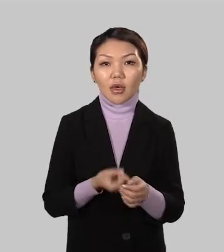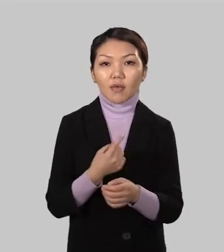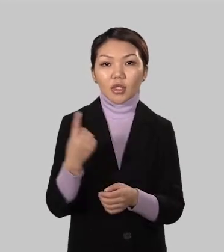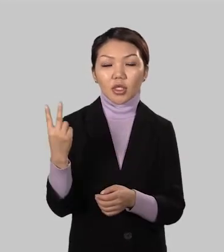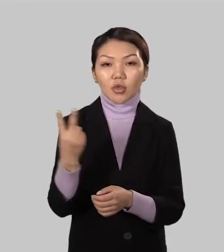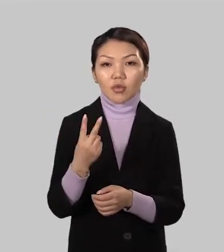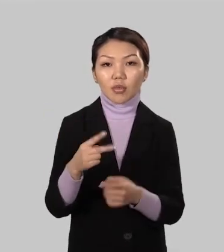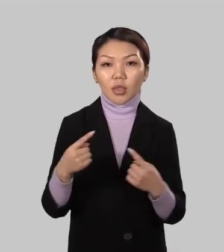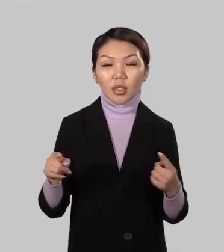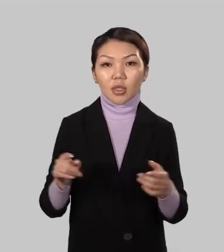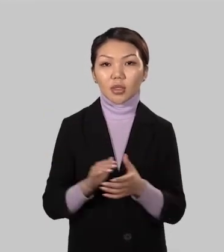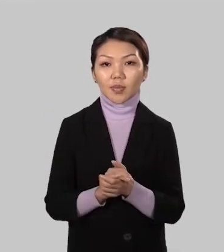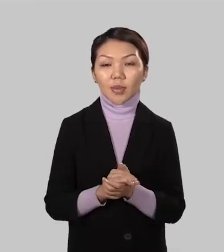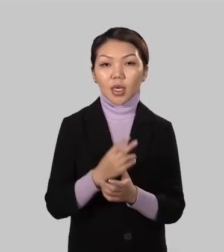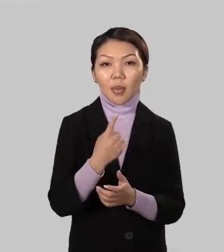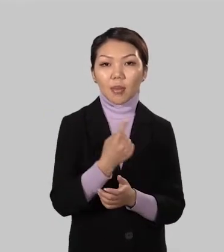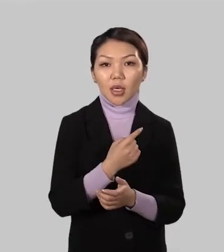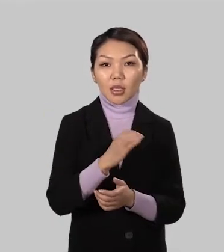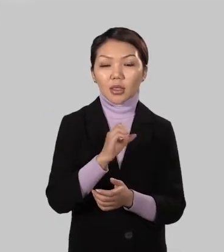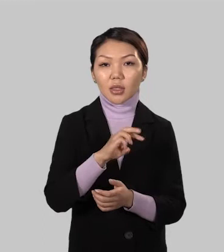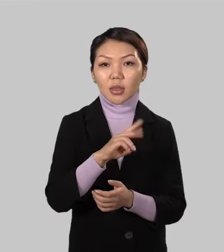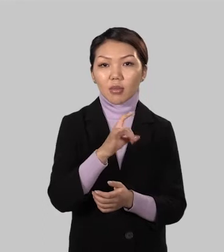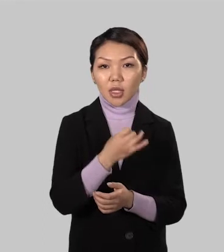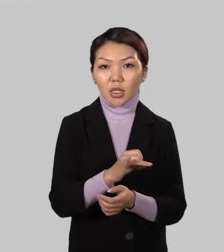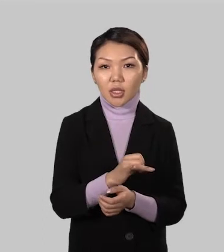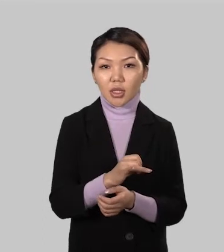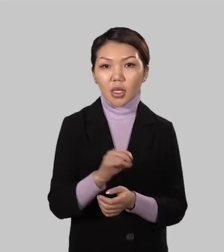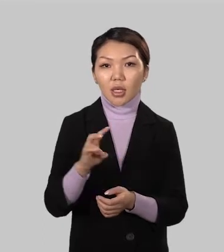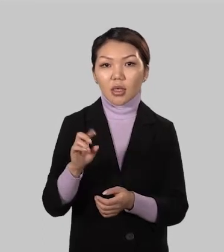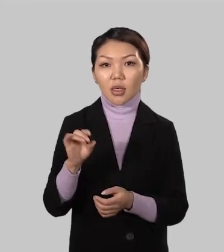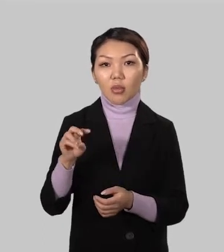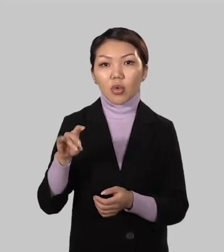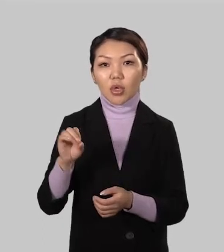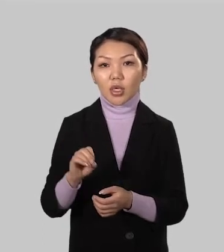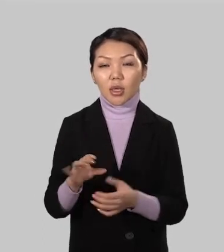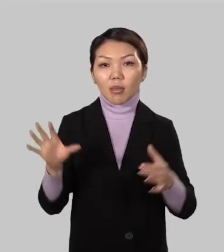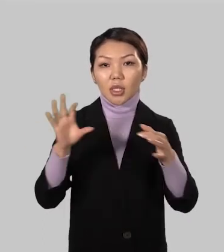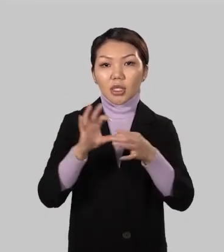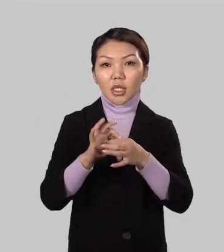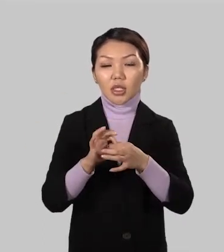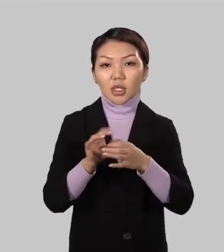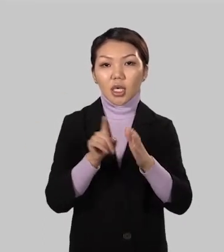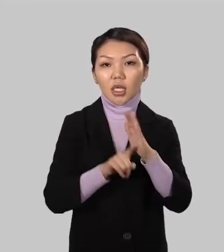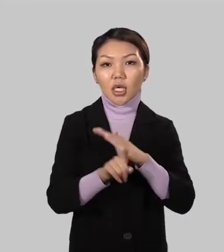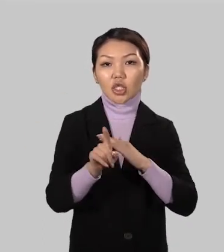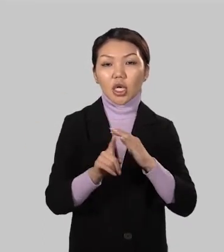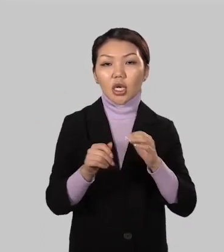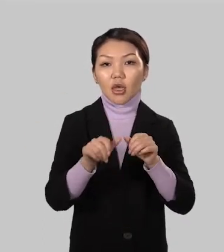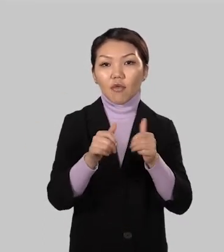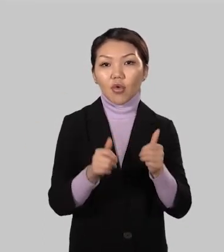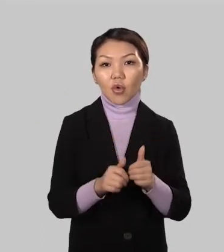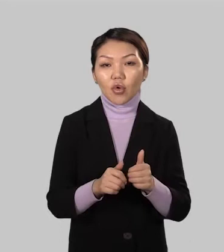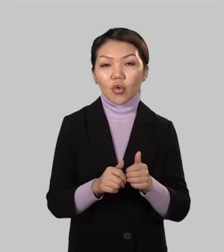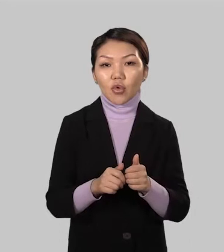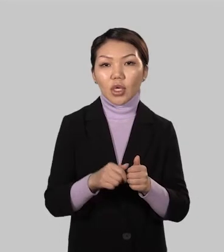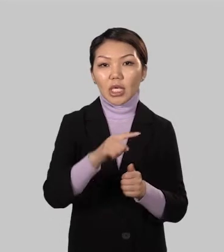первый слова самый наиболее присоединяются к начальной форме